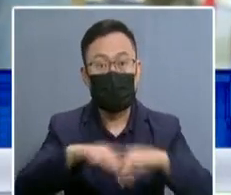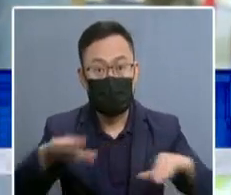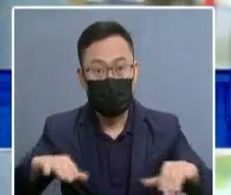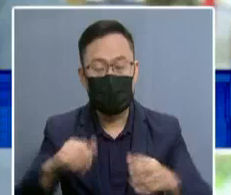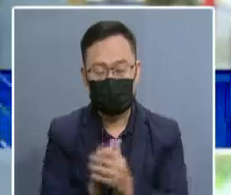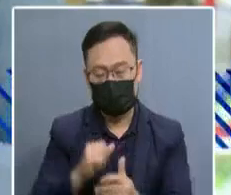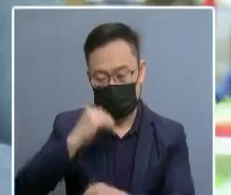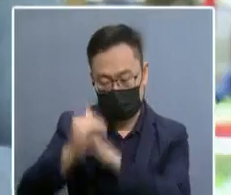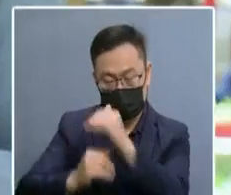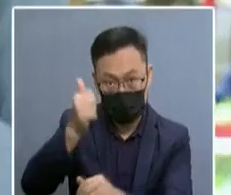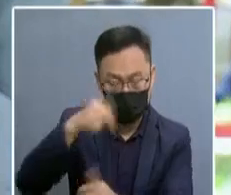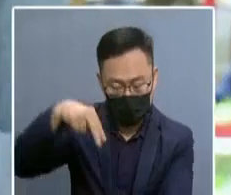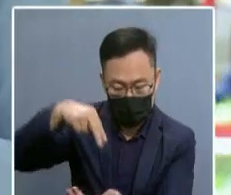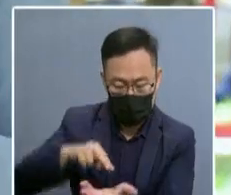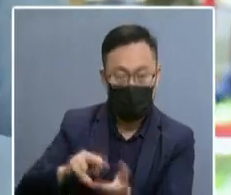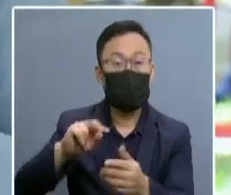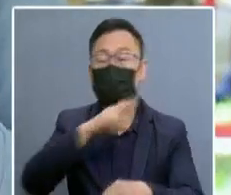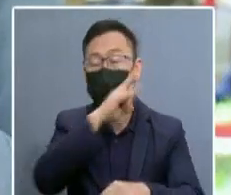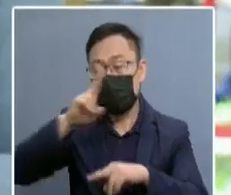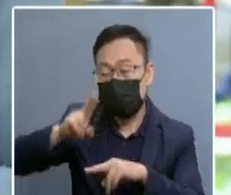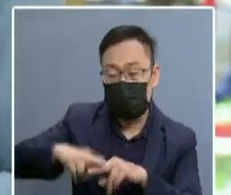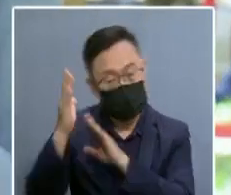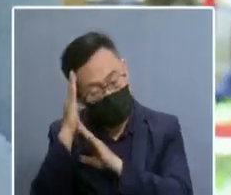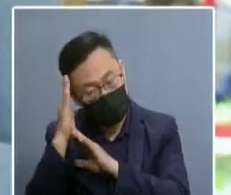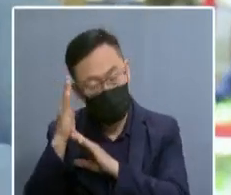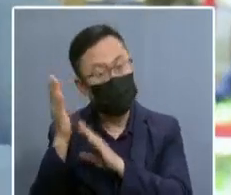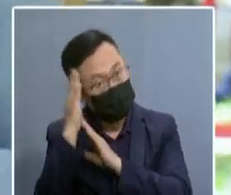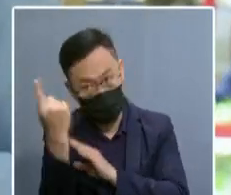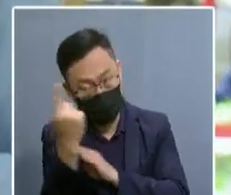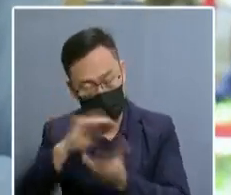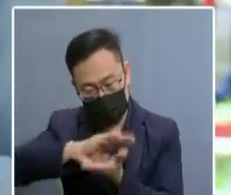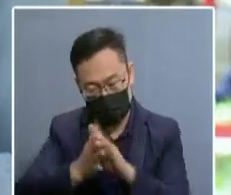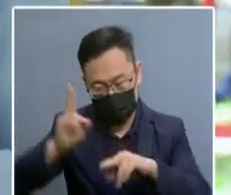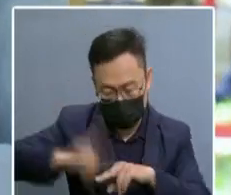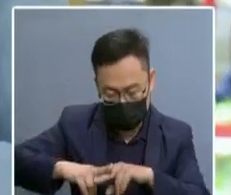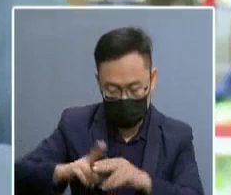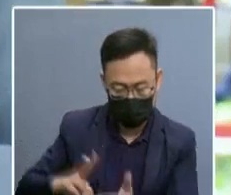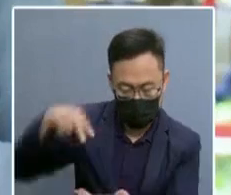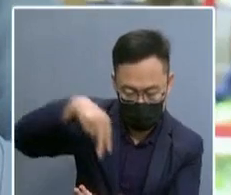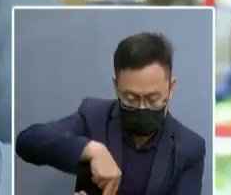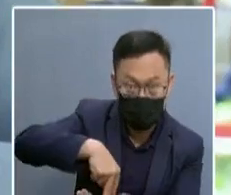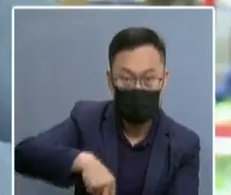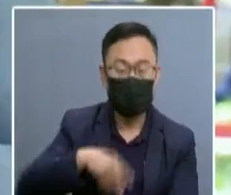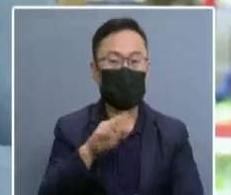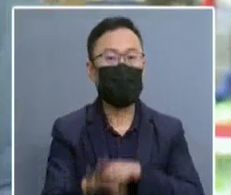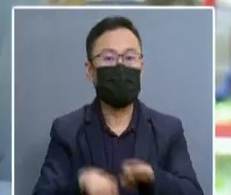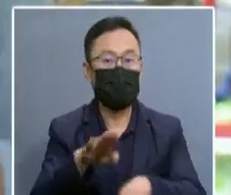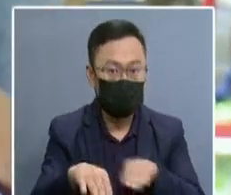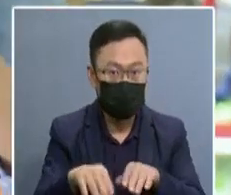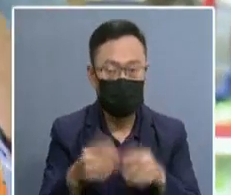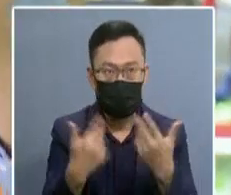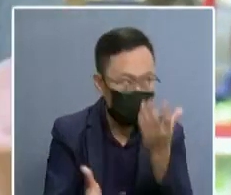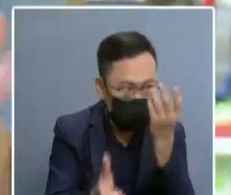มากขึ้นพอน้องมีความสนใจน้องก็จะเริ่มรู้จักเรียนรู้ด้านภาษาเรียนรู้สิ่งของต่างๆค่ะทําให้มีผลต่อพัฒนาการด้านอื่นๆเขาก็